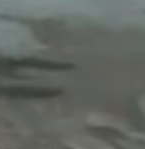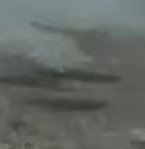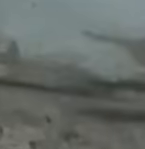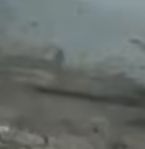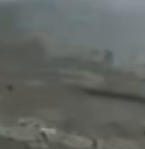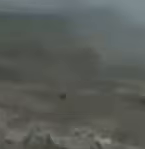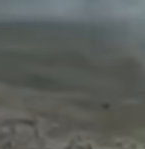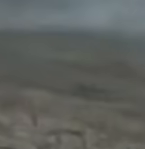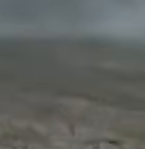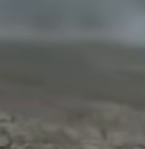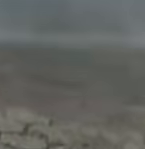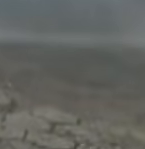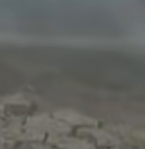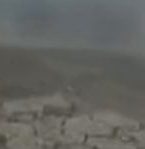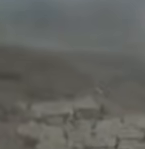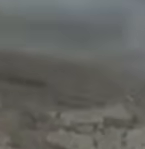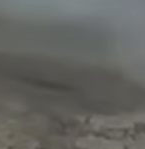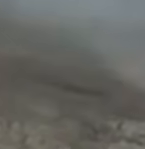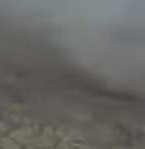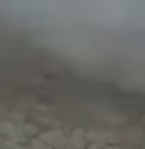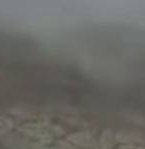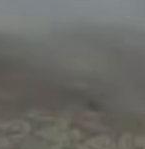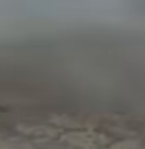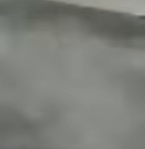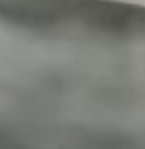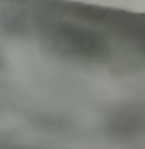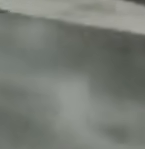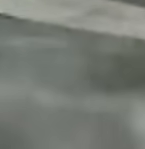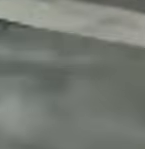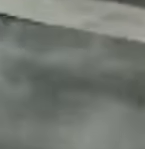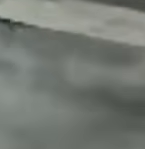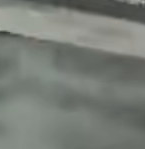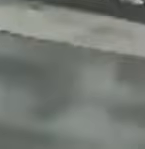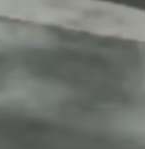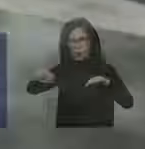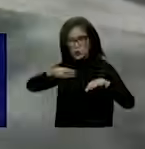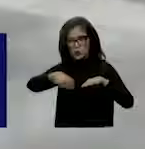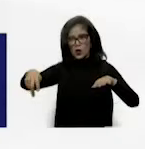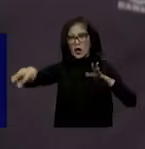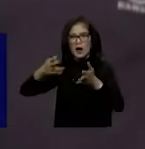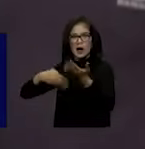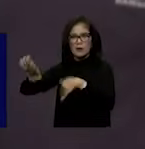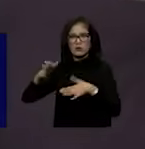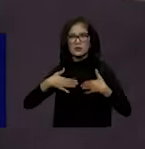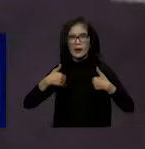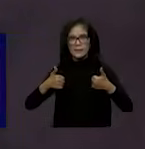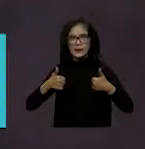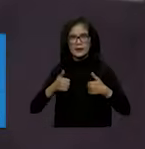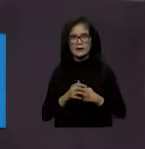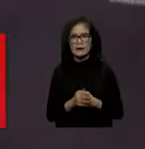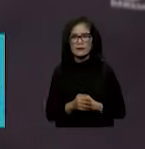terjadi ledakan karena banyaknya muatan tabung gas LPG, supir meninggalkan truk untuk menyelamatkan diri. Kejadian